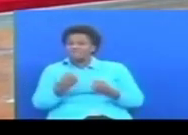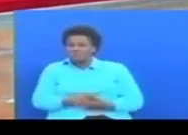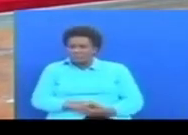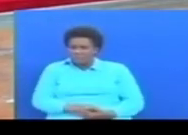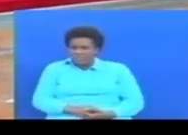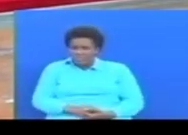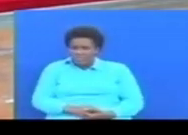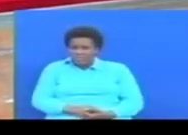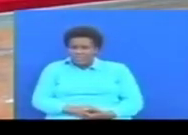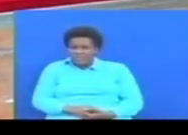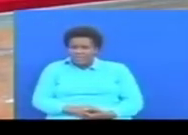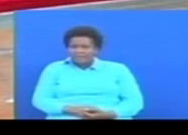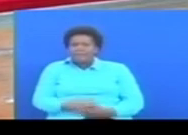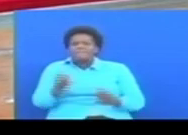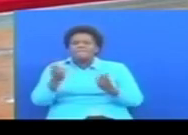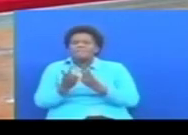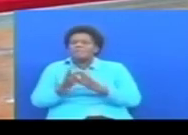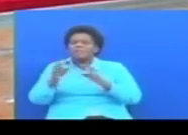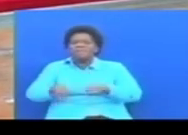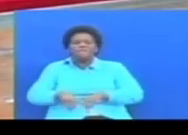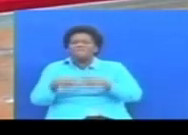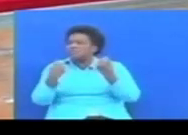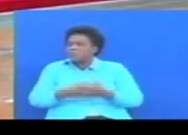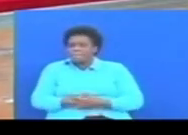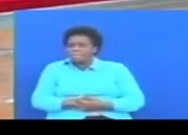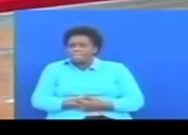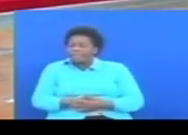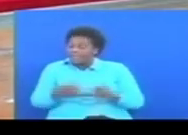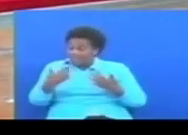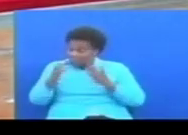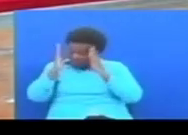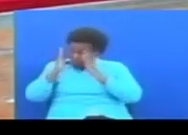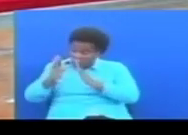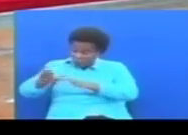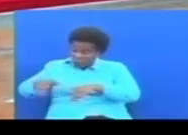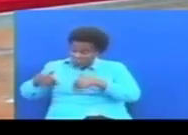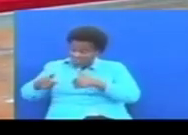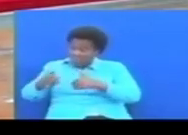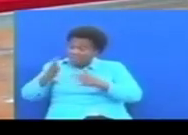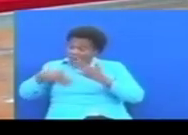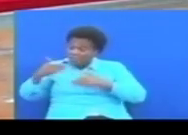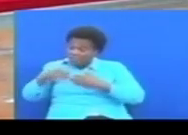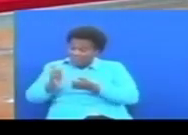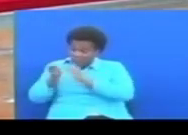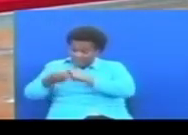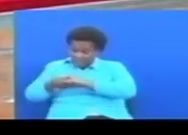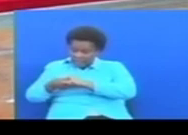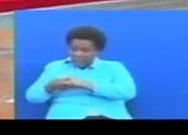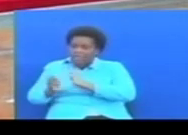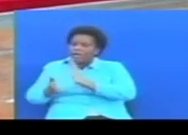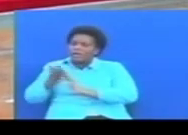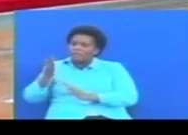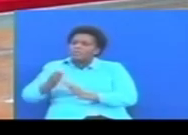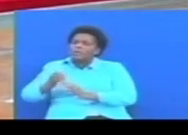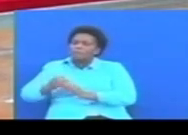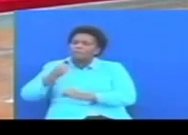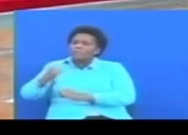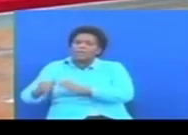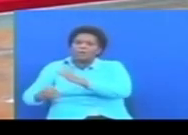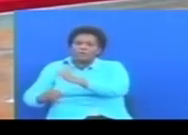na hatuwezi kuikiuka. Kwa hiyo mheshimiwa mbunge kama anataka ibadilike anaweza kuanzisha mchakato huo, lakini kwa sasa maelekezo yetu ni